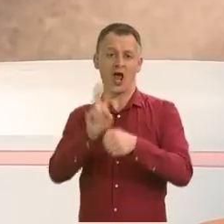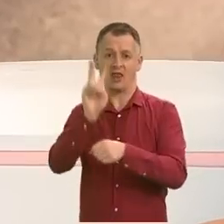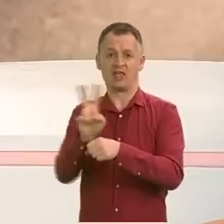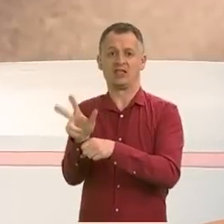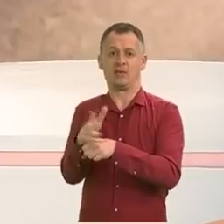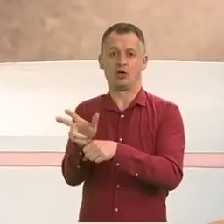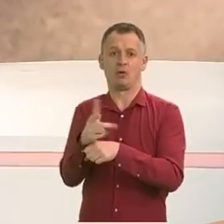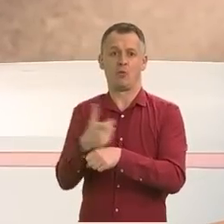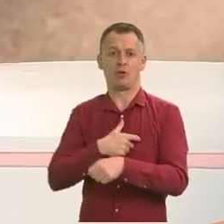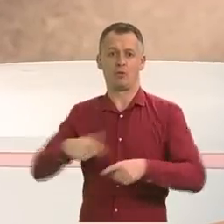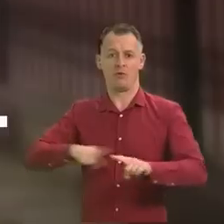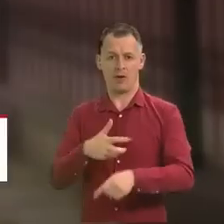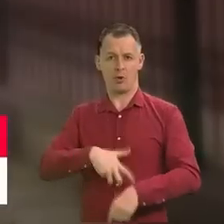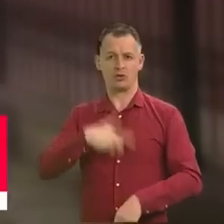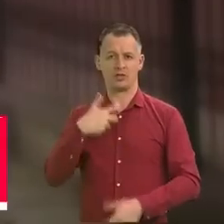impact emoțional.